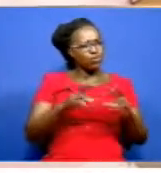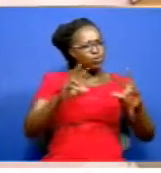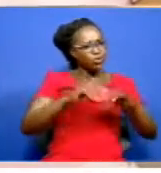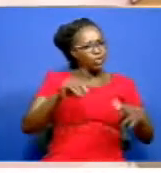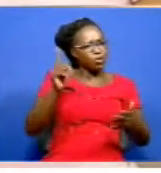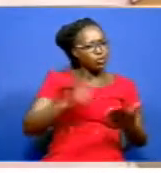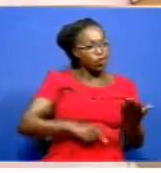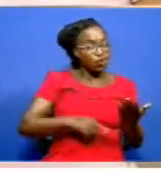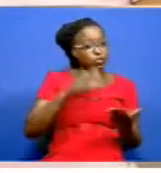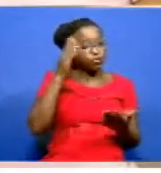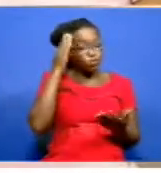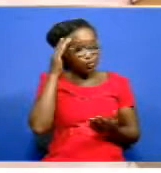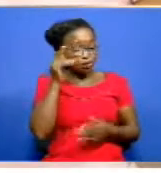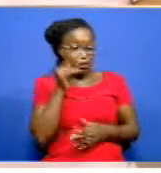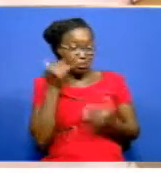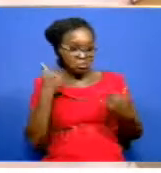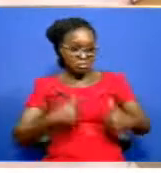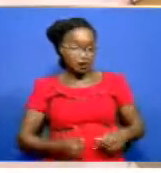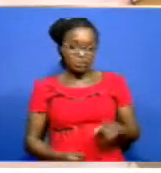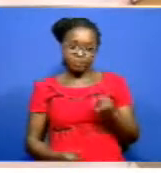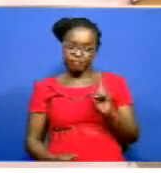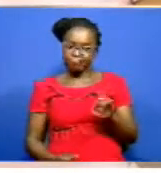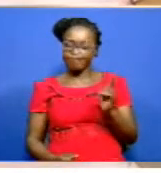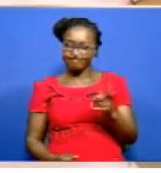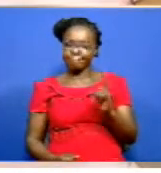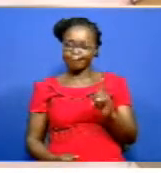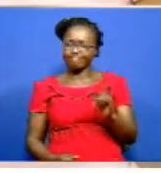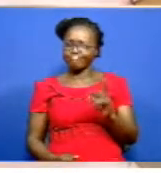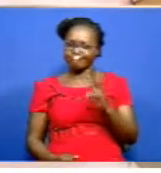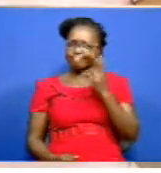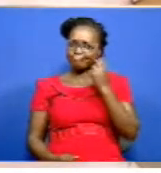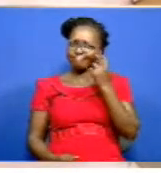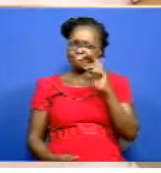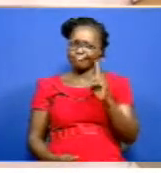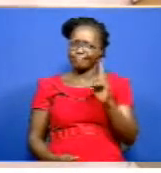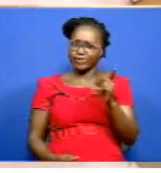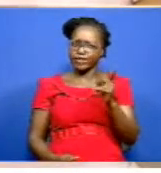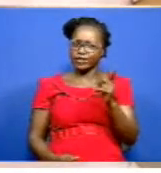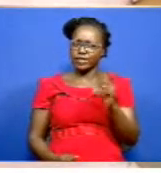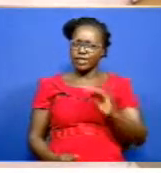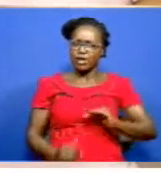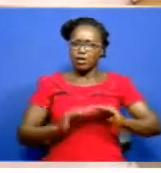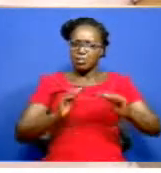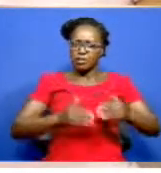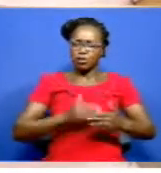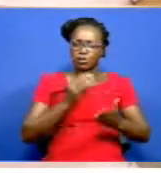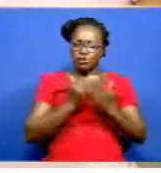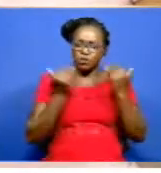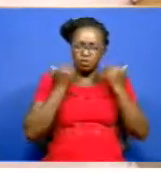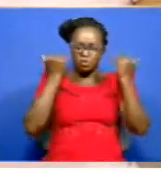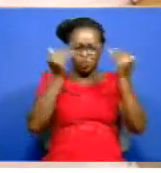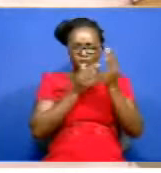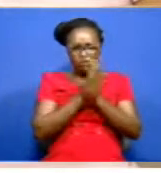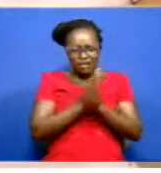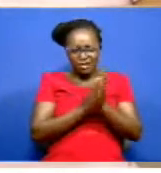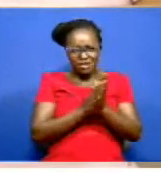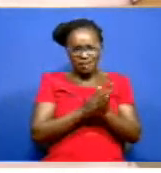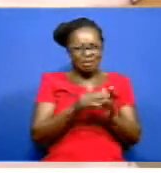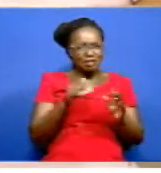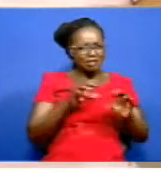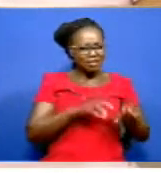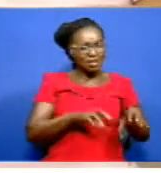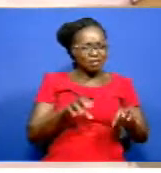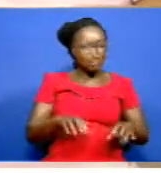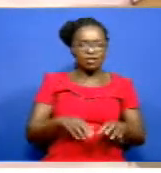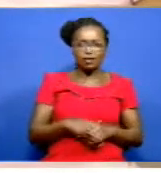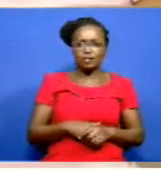mjue kwamba huyu mama mjamzito kweli ako na depression ama ako na anxiety?